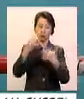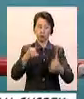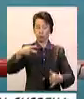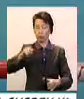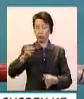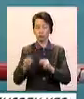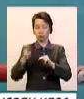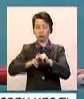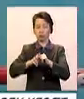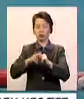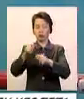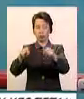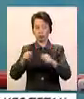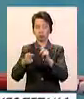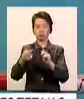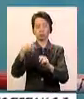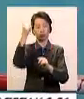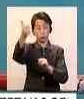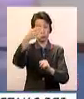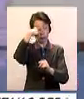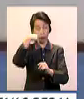menambah satu lagi lokasi tambahan iaitu Thailand.